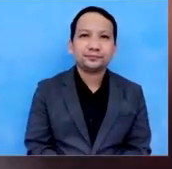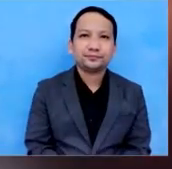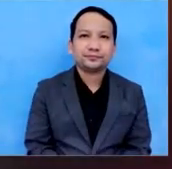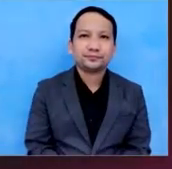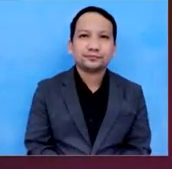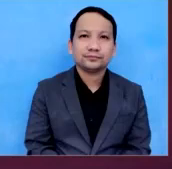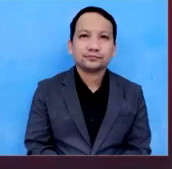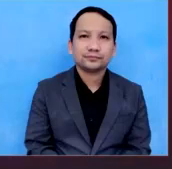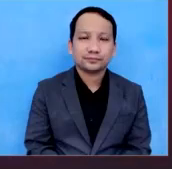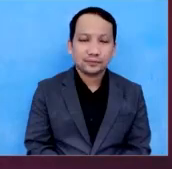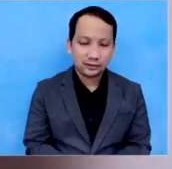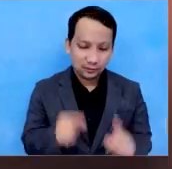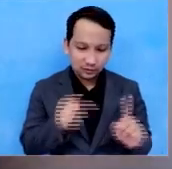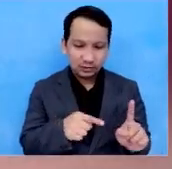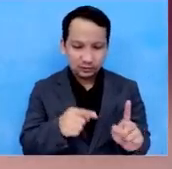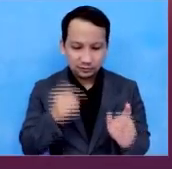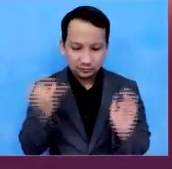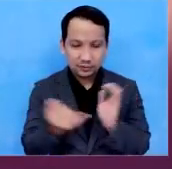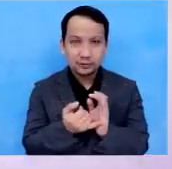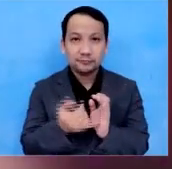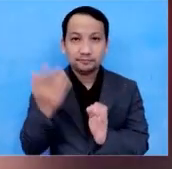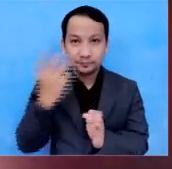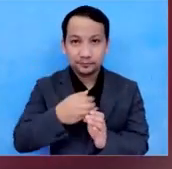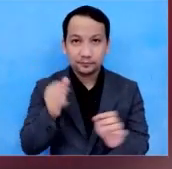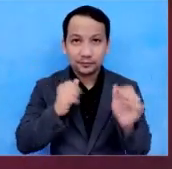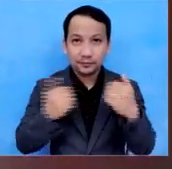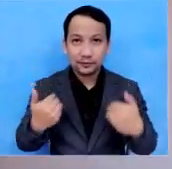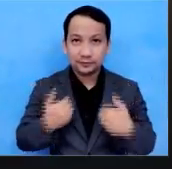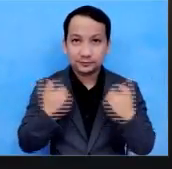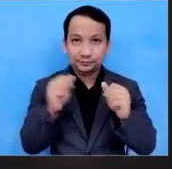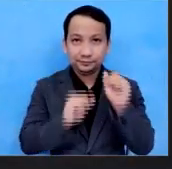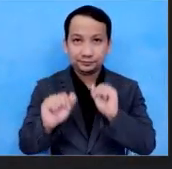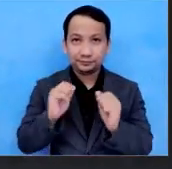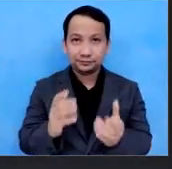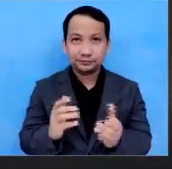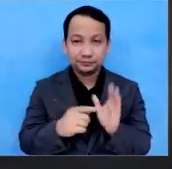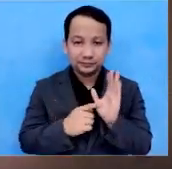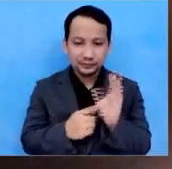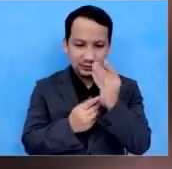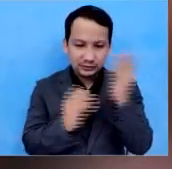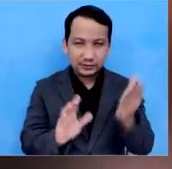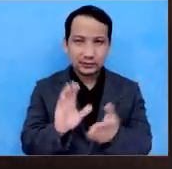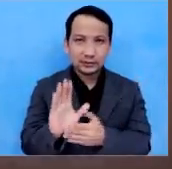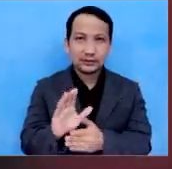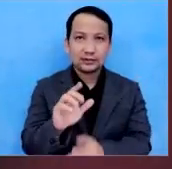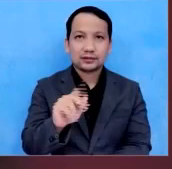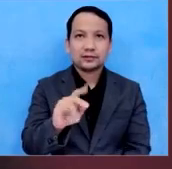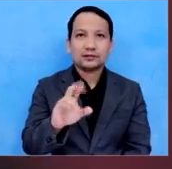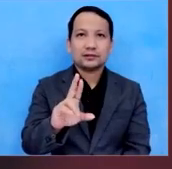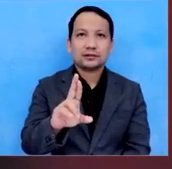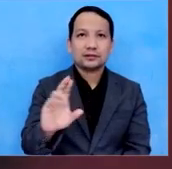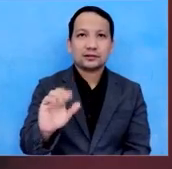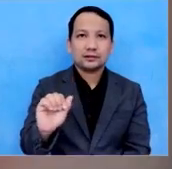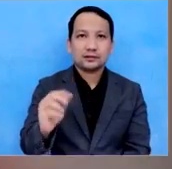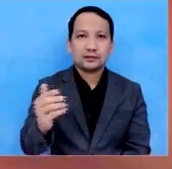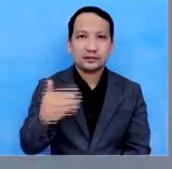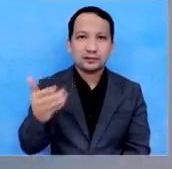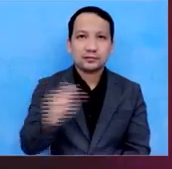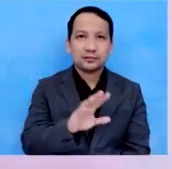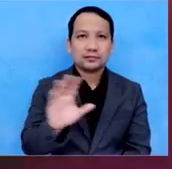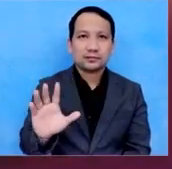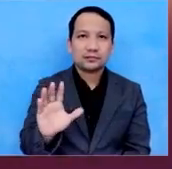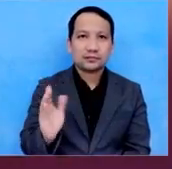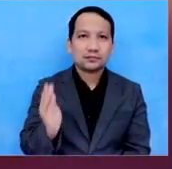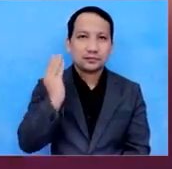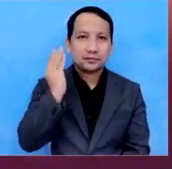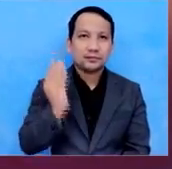Mas kilalanin pa natin ang isa sa mga promising young actresses of this generation, Aubrey Caraan, live sa Frontline sa umaga.